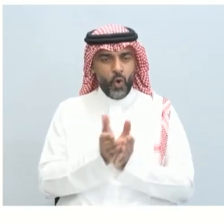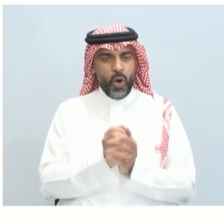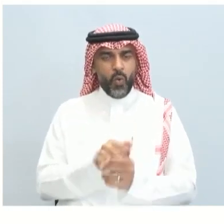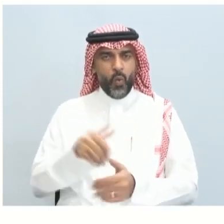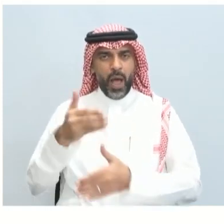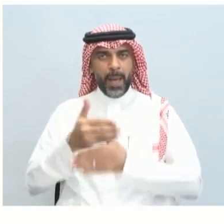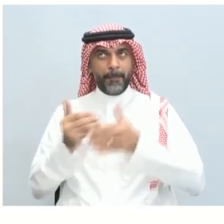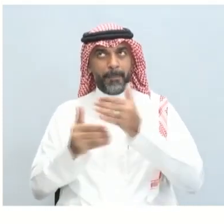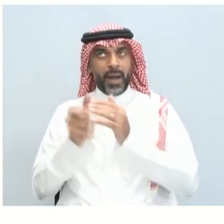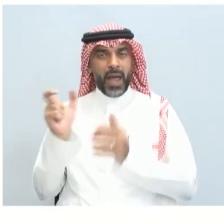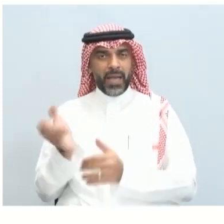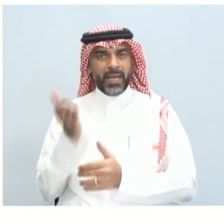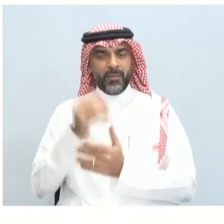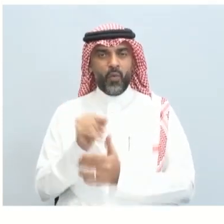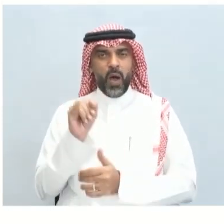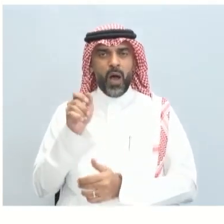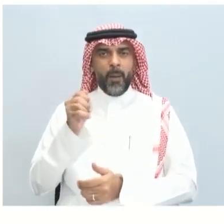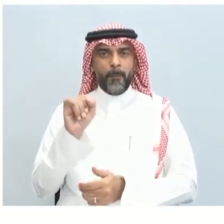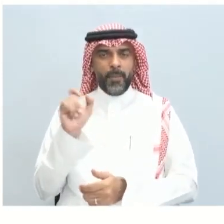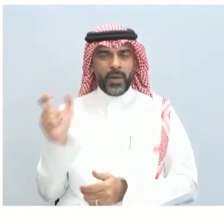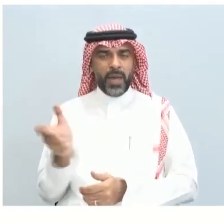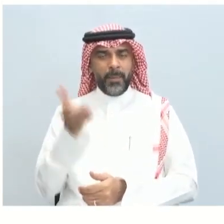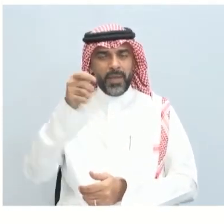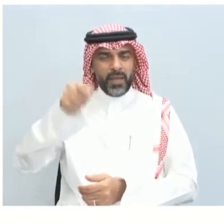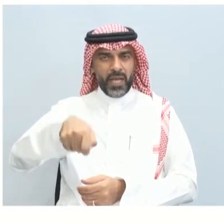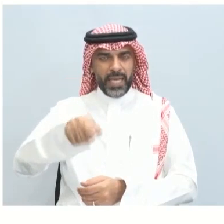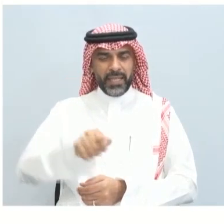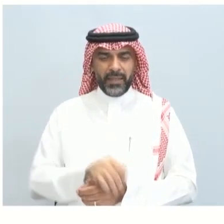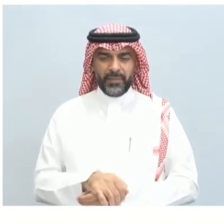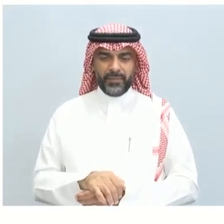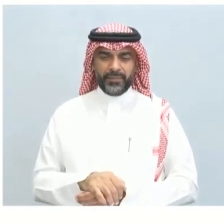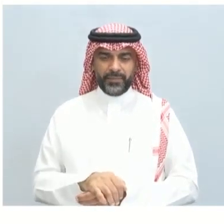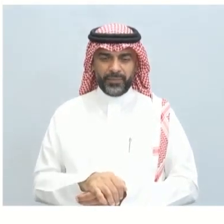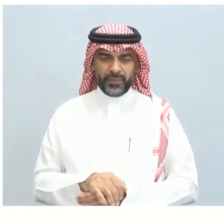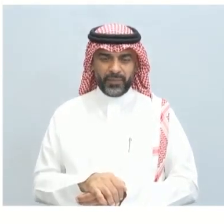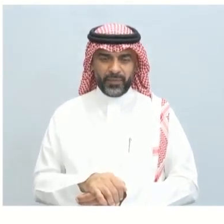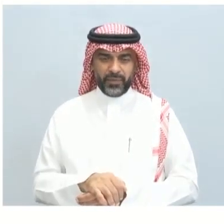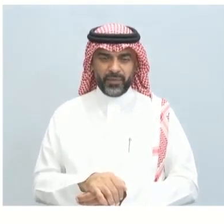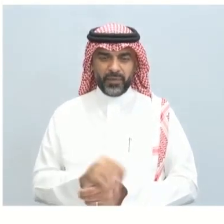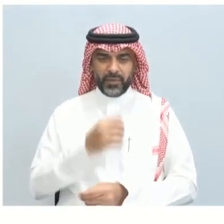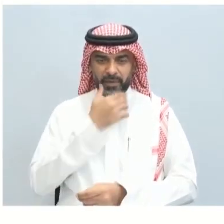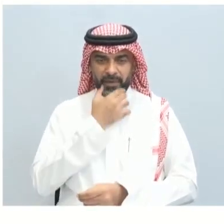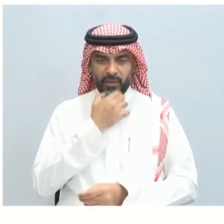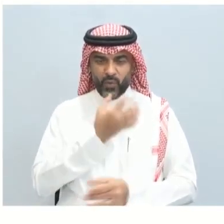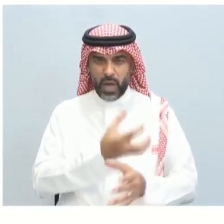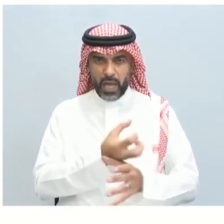وعيسى ابن مريم واخذنا منهم ميثاقا غليظا